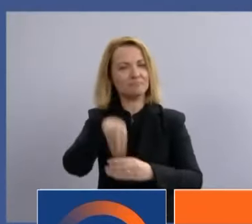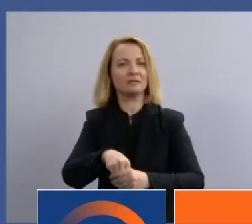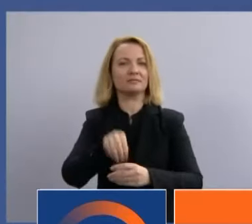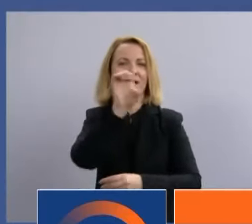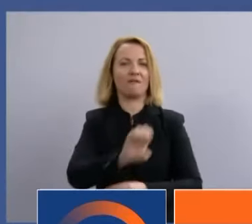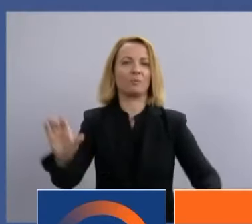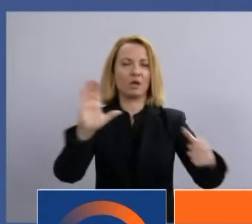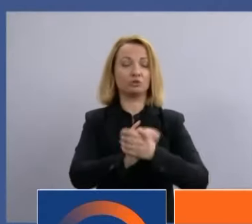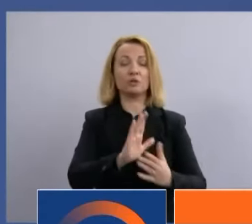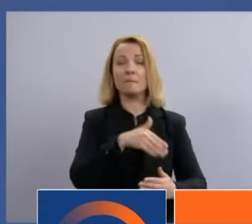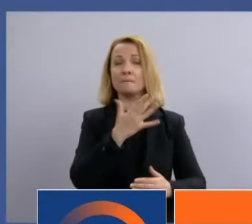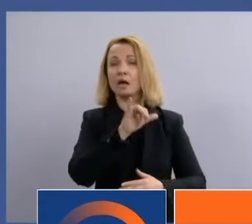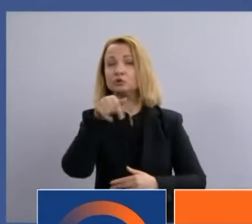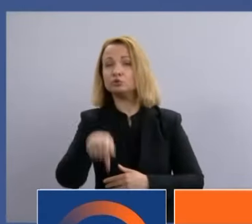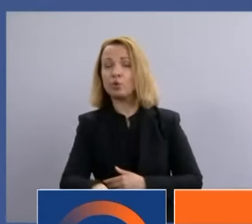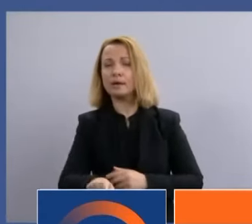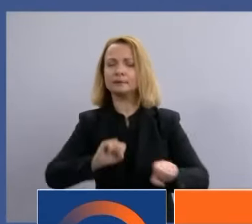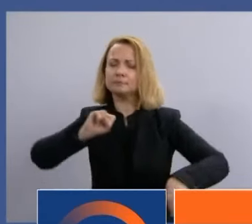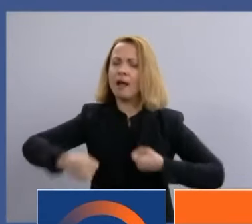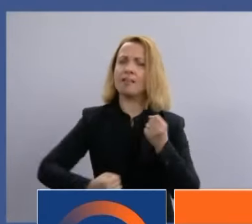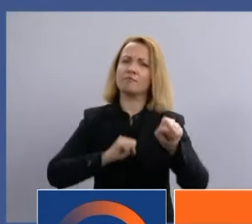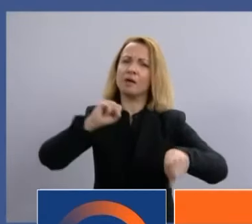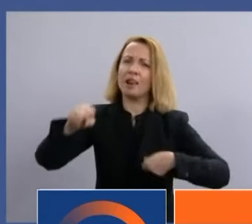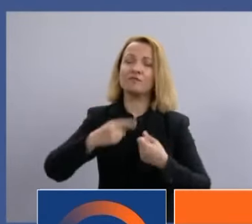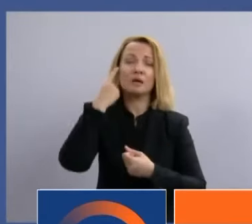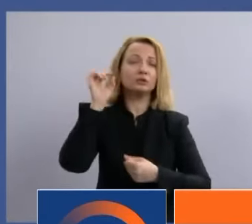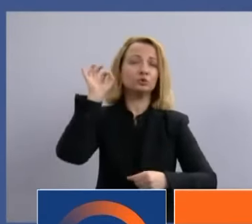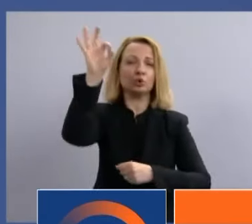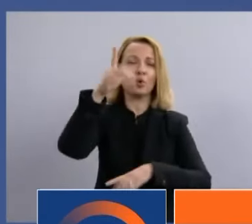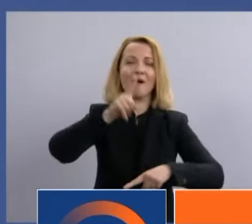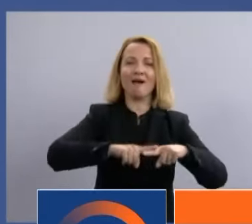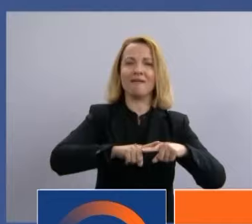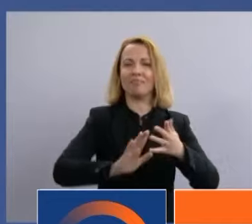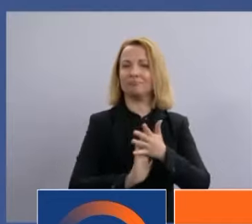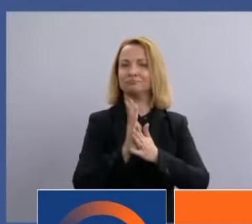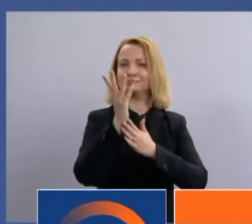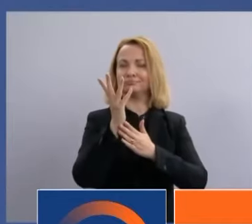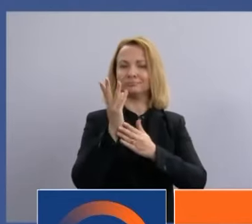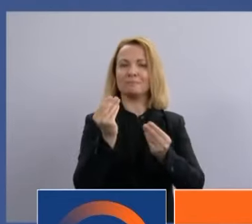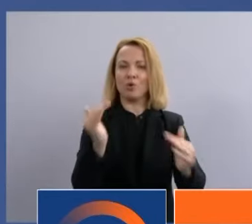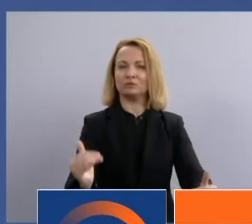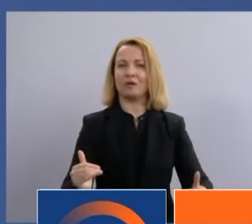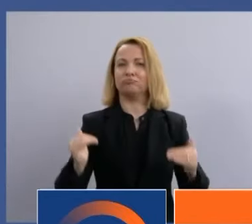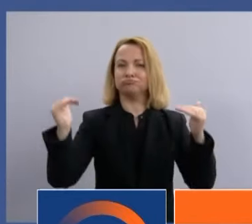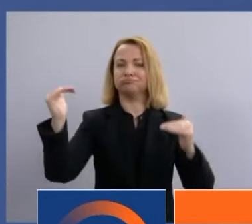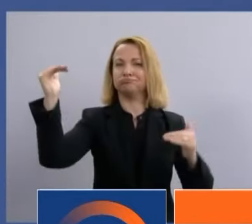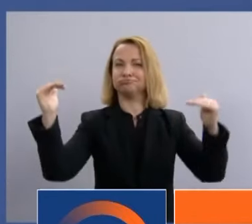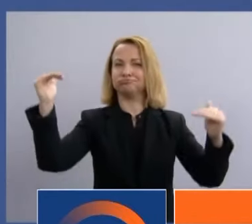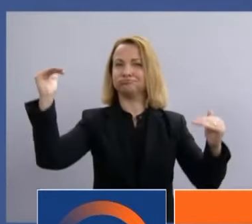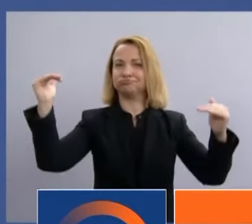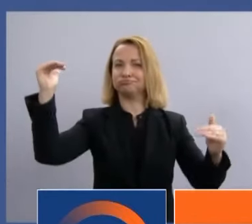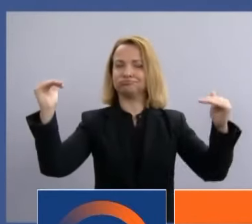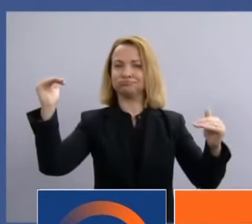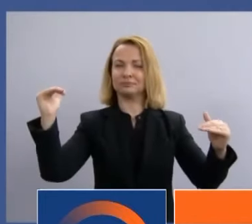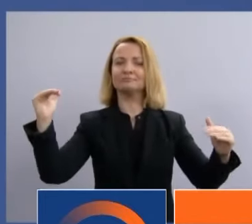αγωνίζεται ώστε η Ελλάδα να γίνει Ευρώπη σε όλα τα επίπεδα, διεκδικώντας χρηματοδοτικούς πόρους και